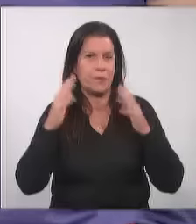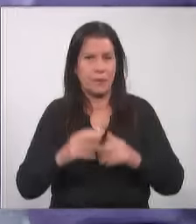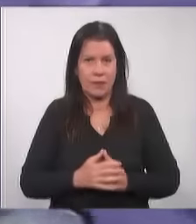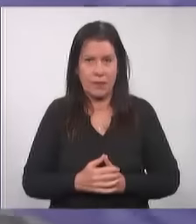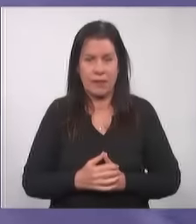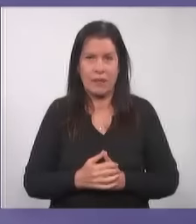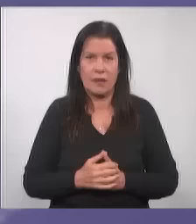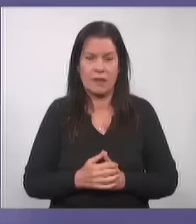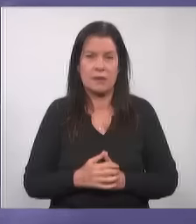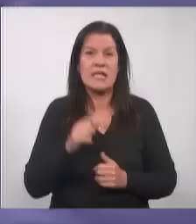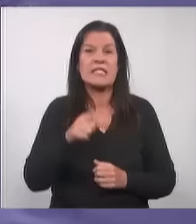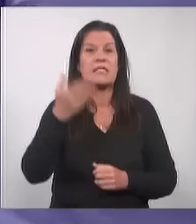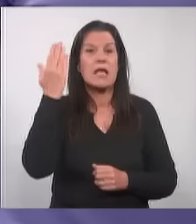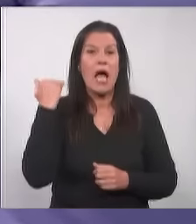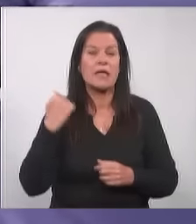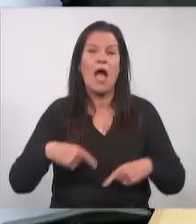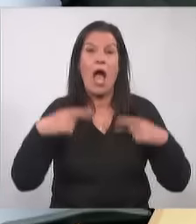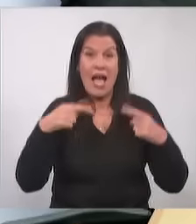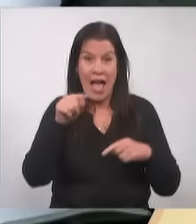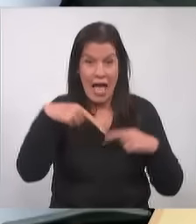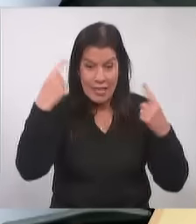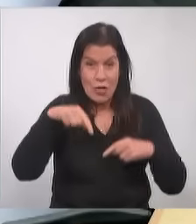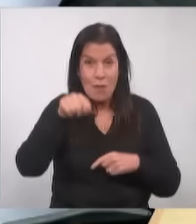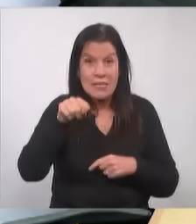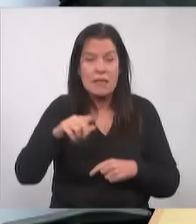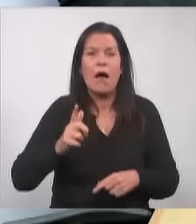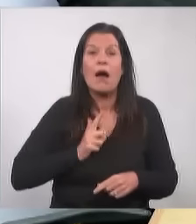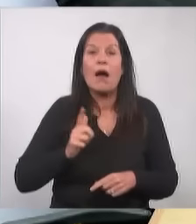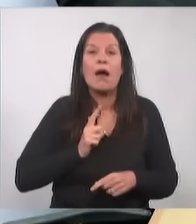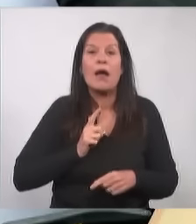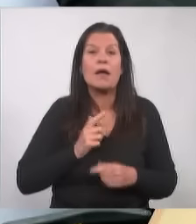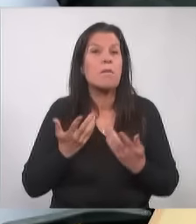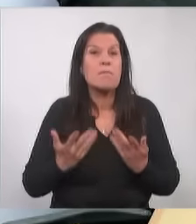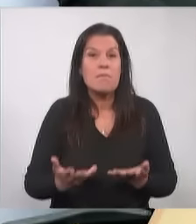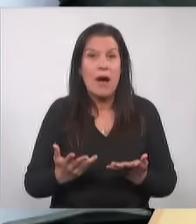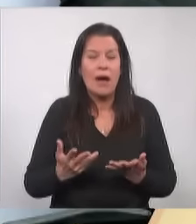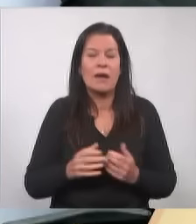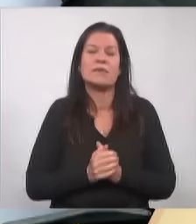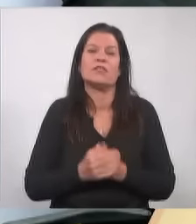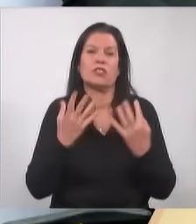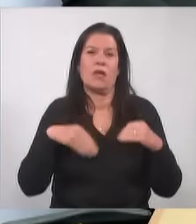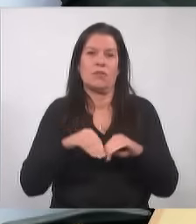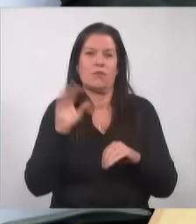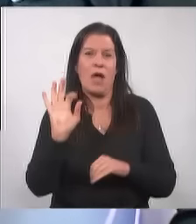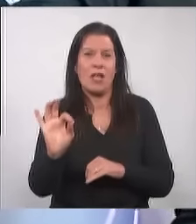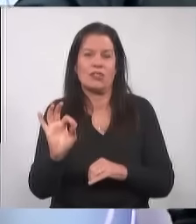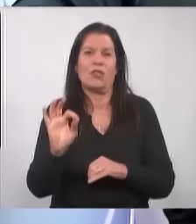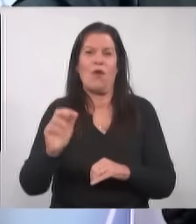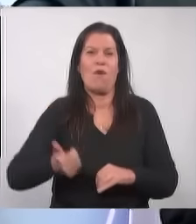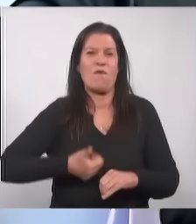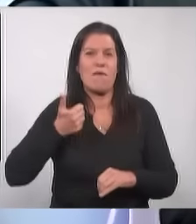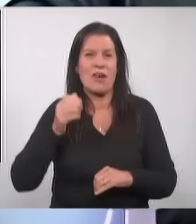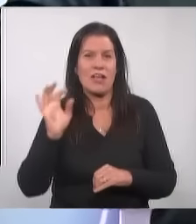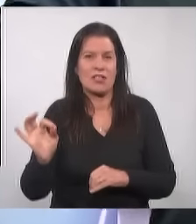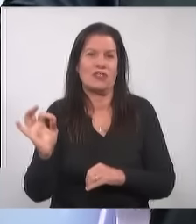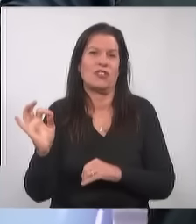זה היה היום שלא חיכה אוראל, הרגע שבו יעמוד מול משפחתו, מול מפקד המחוז הדרומי, יגיד בקול גדול אני